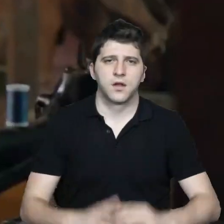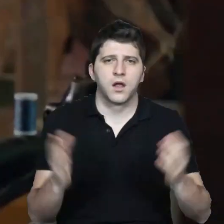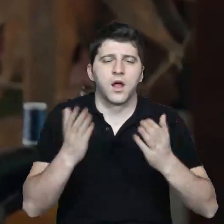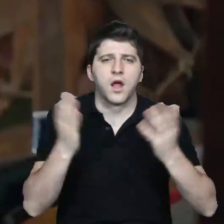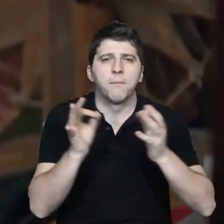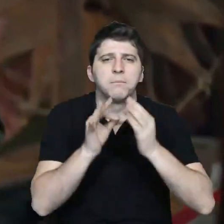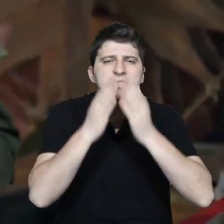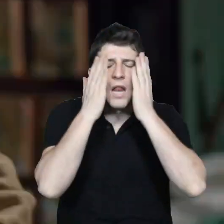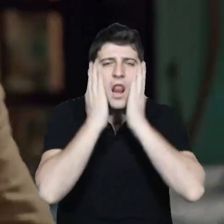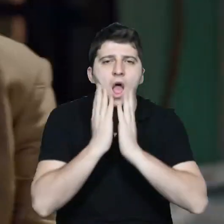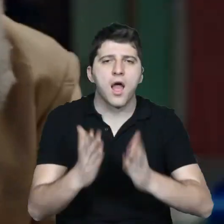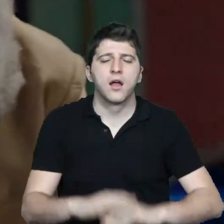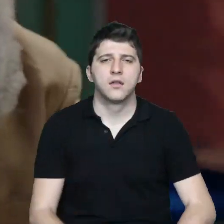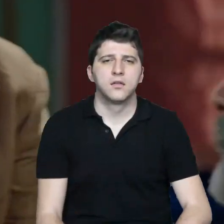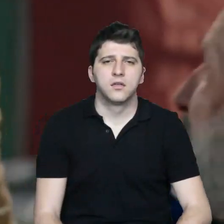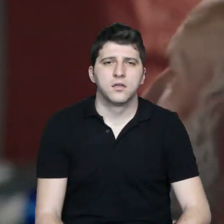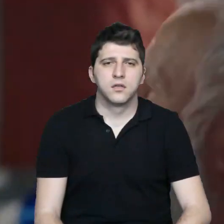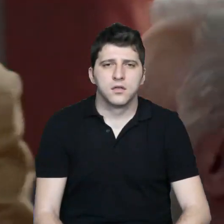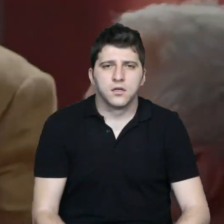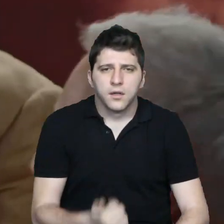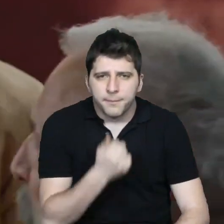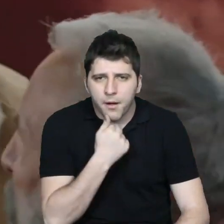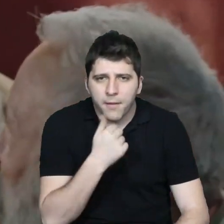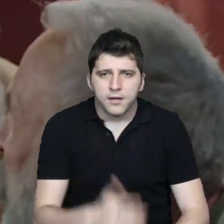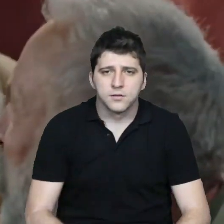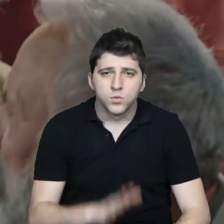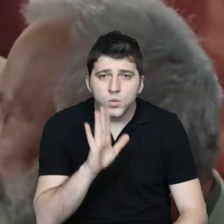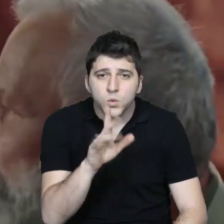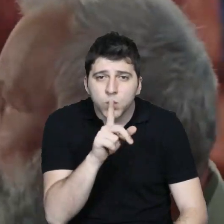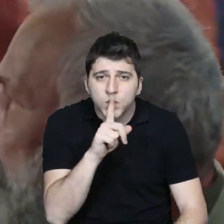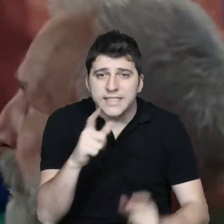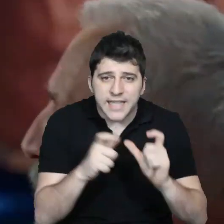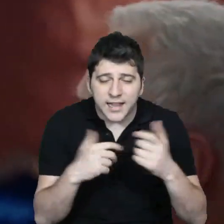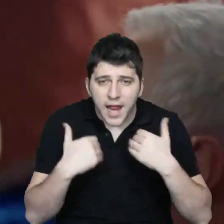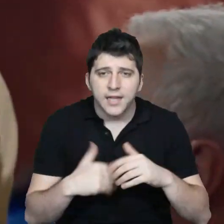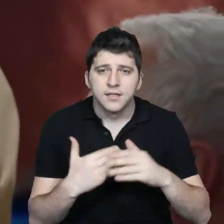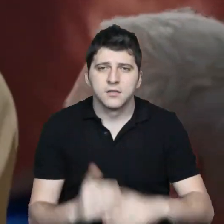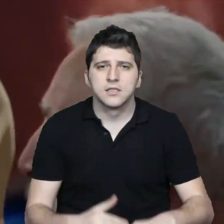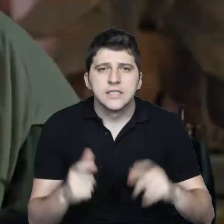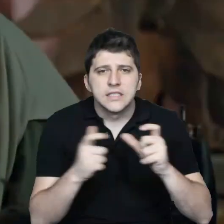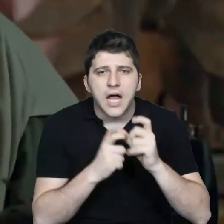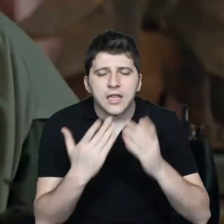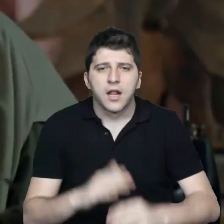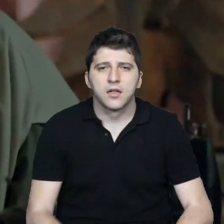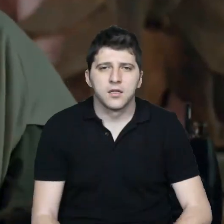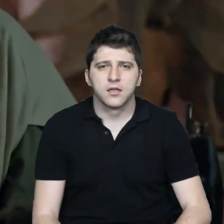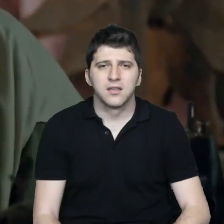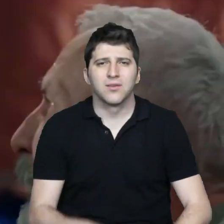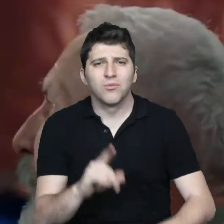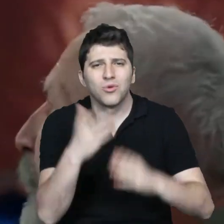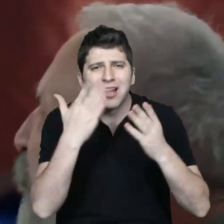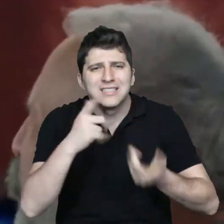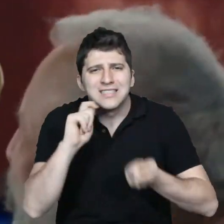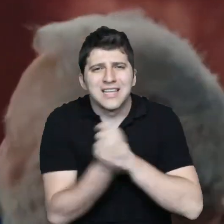Allah bismillah. Baba. Çaktırma santral, ben santral. Santral? Bu ne